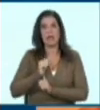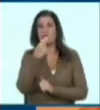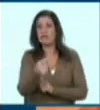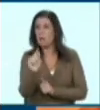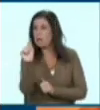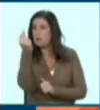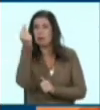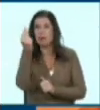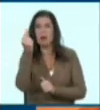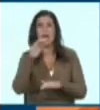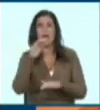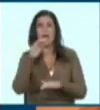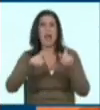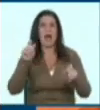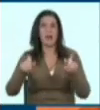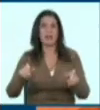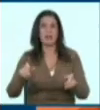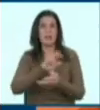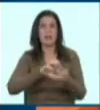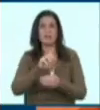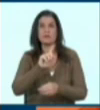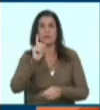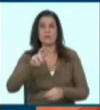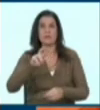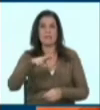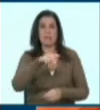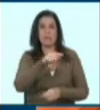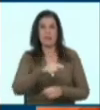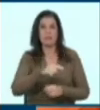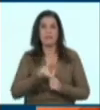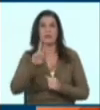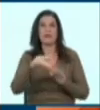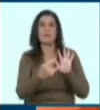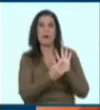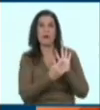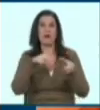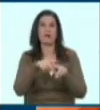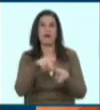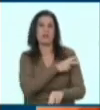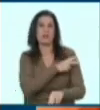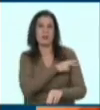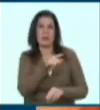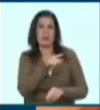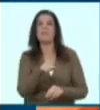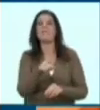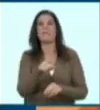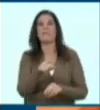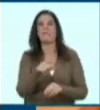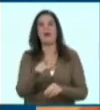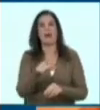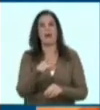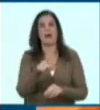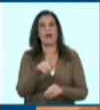צריך לשנות, כי יש גם חוק להפרעה לשוטר במילוי תפקידו, צריך להכיל את זה גם כן ביהודה ושומרון. ואני אומר, וצריך להגן על החייל